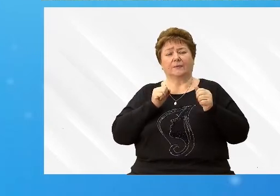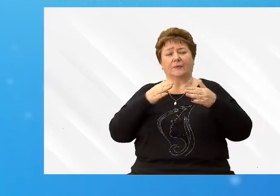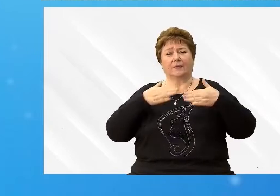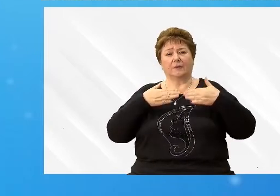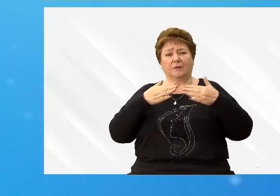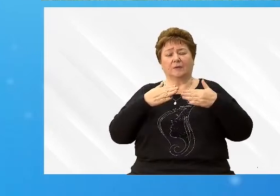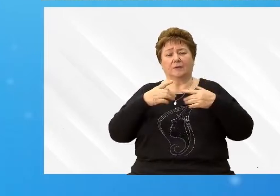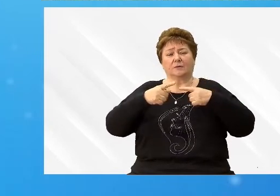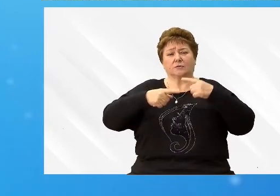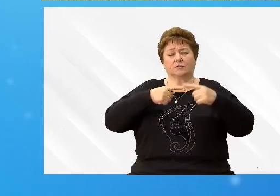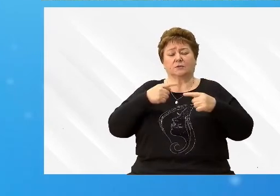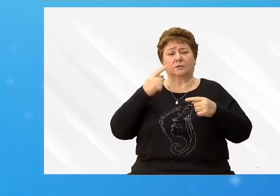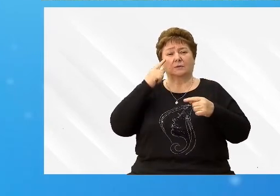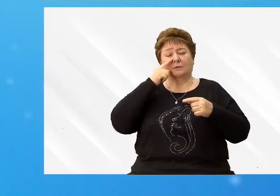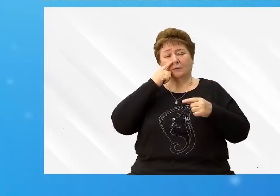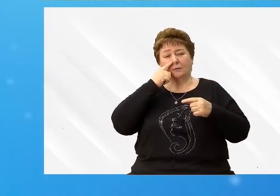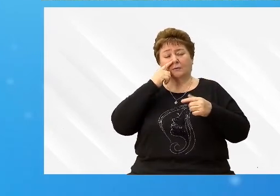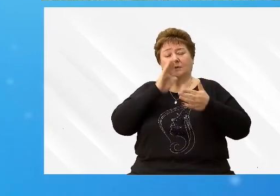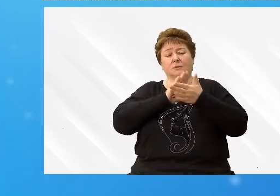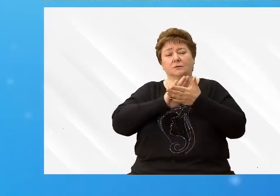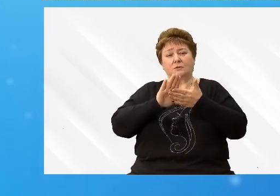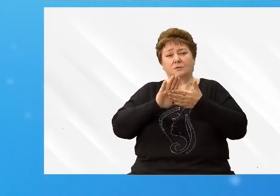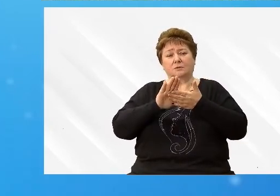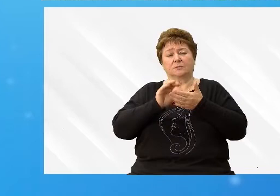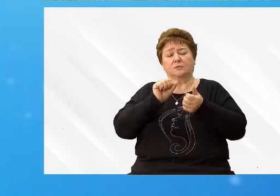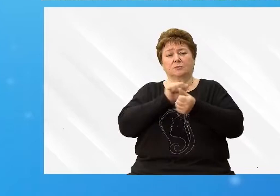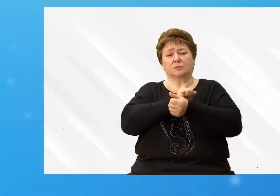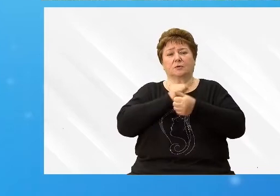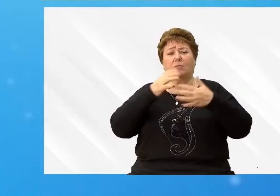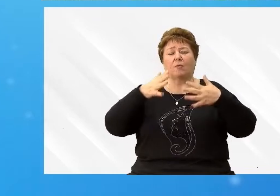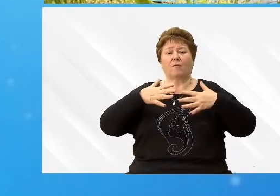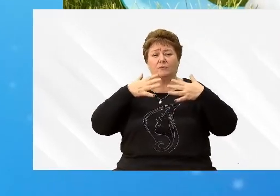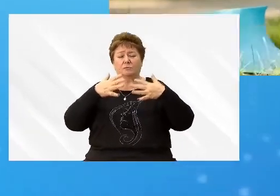через нос чистым сухим воздухом